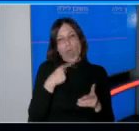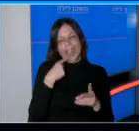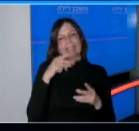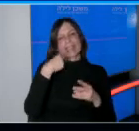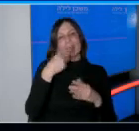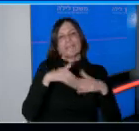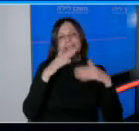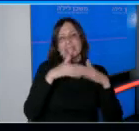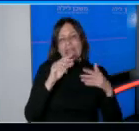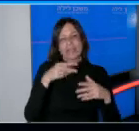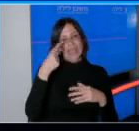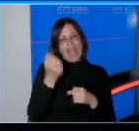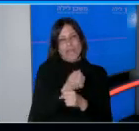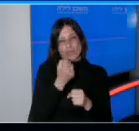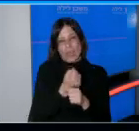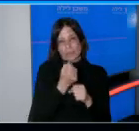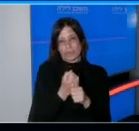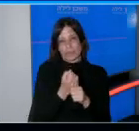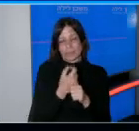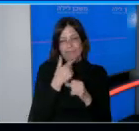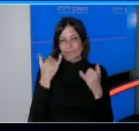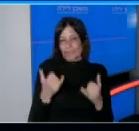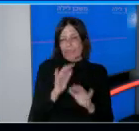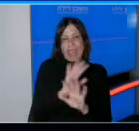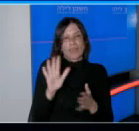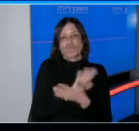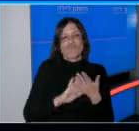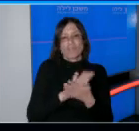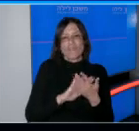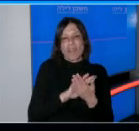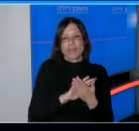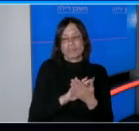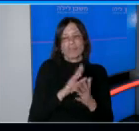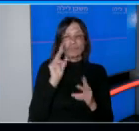בנייה, אז תהיה עבודה לכולם. אבל פה אין כלום, יש פשוט